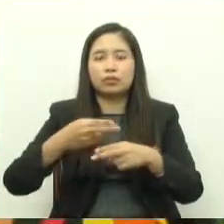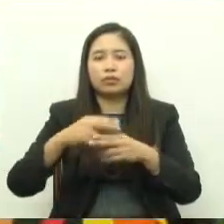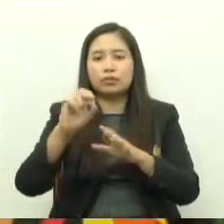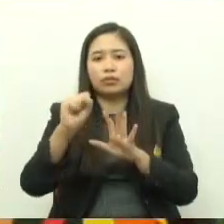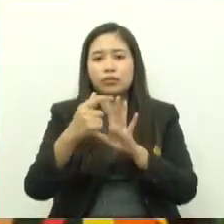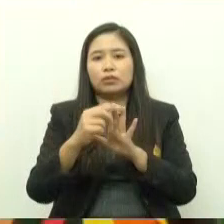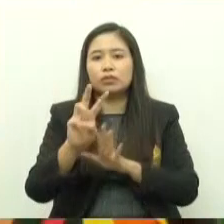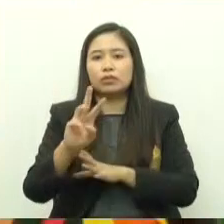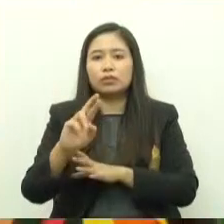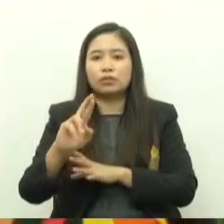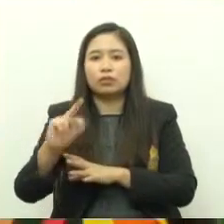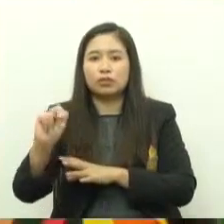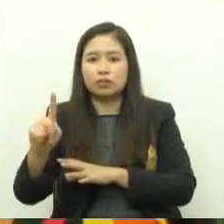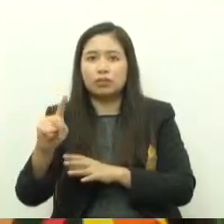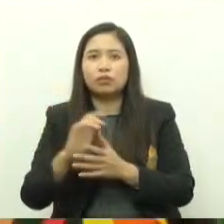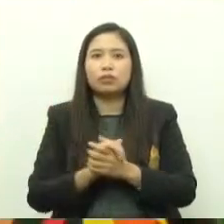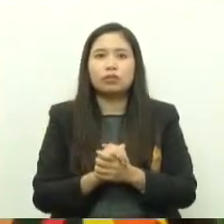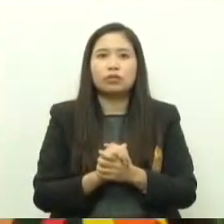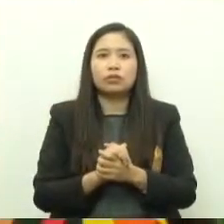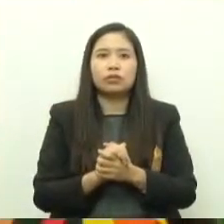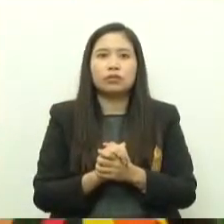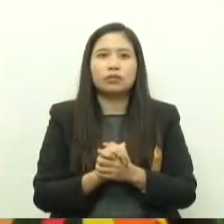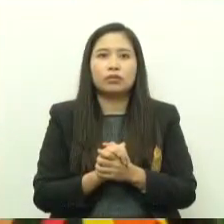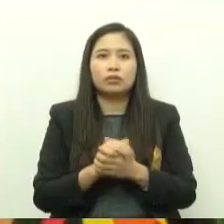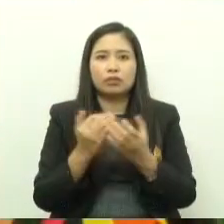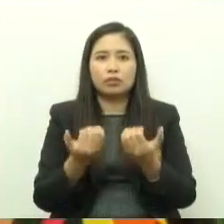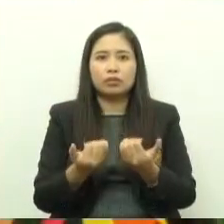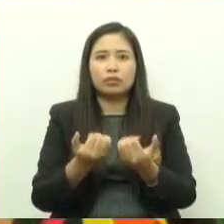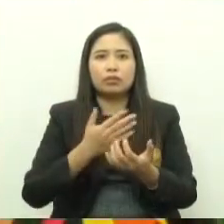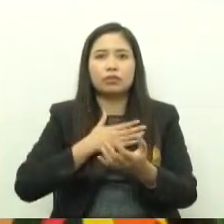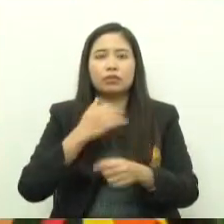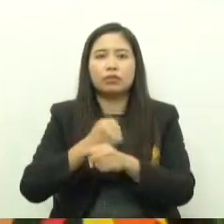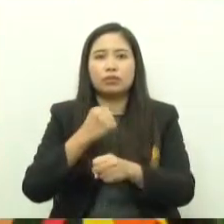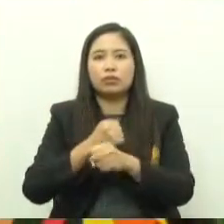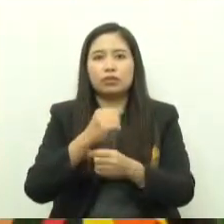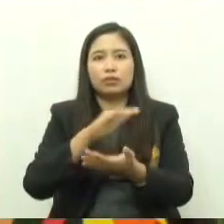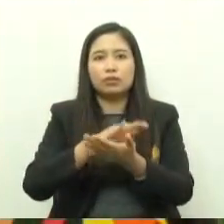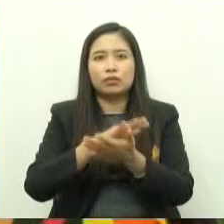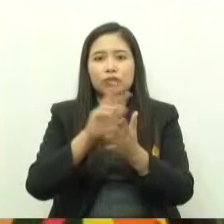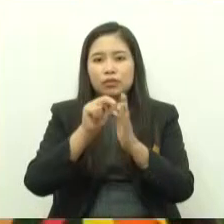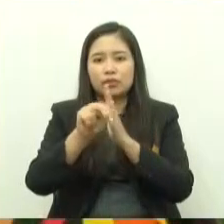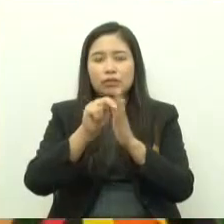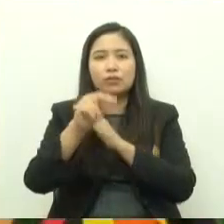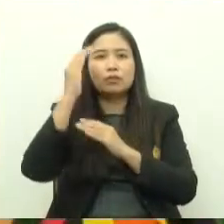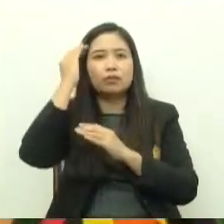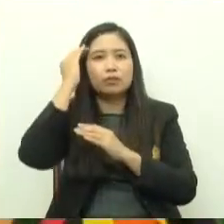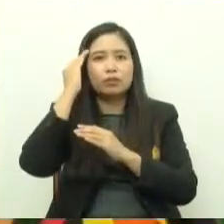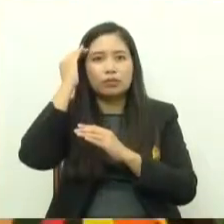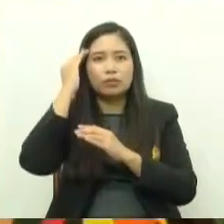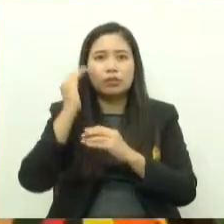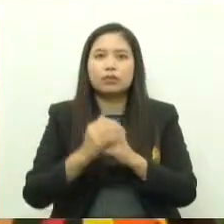ครับเอ่อปัจจุบันนี้ผมทำงานอยู่ที่ไอโรงเรียนน่านปัญญานกล